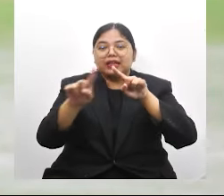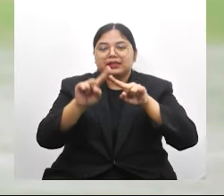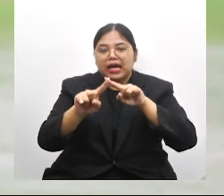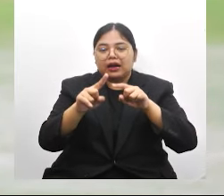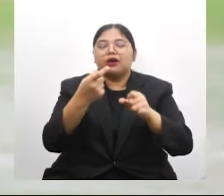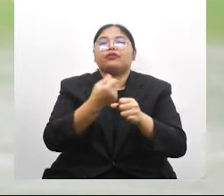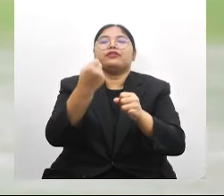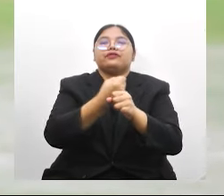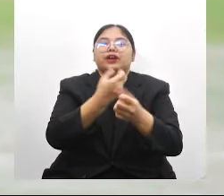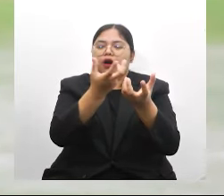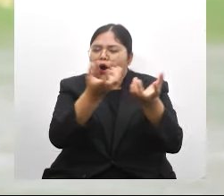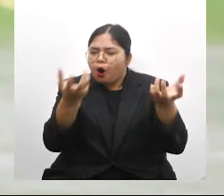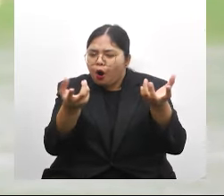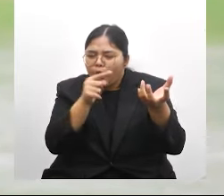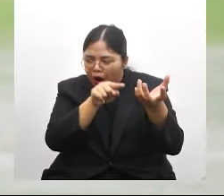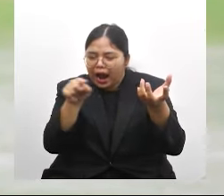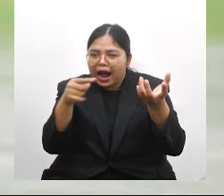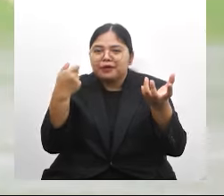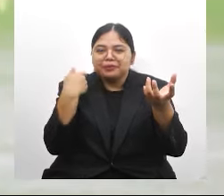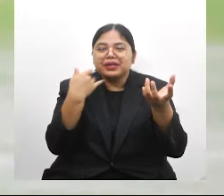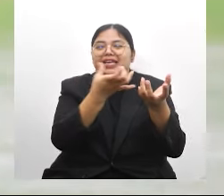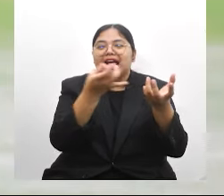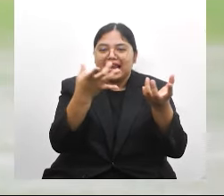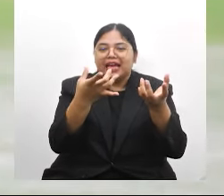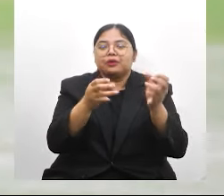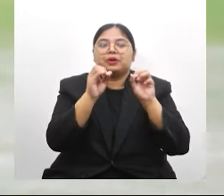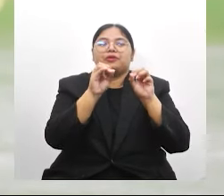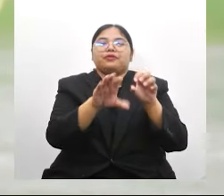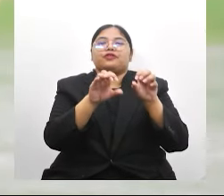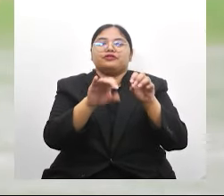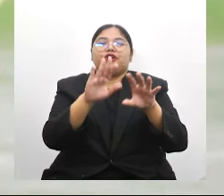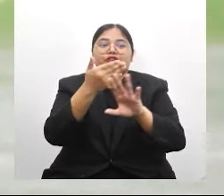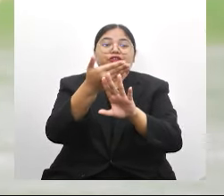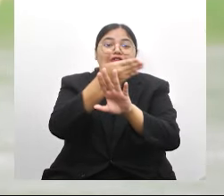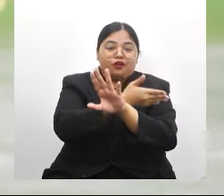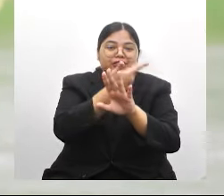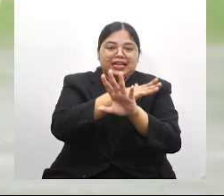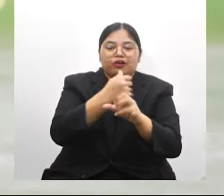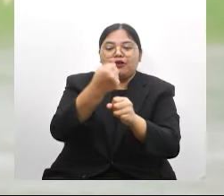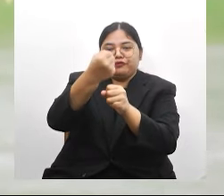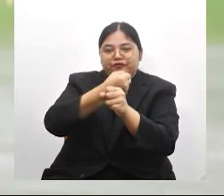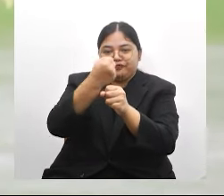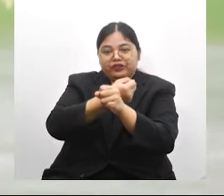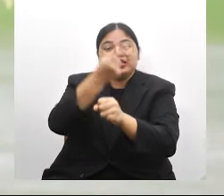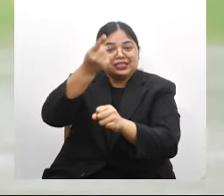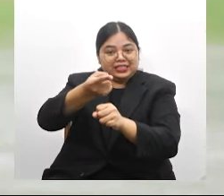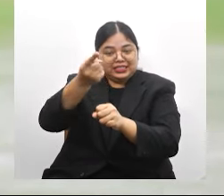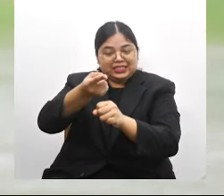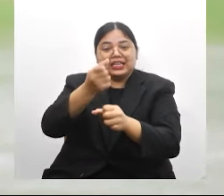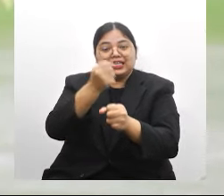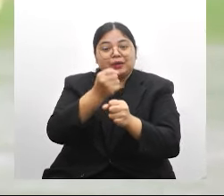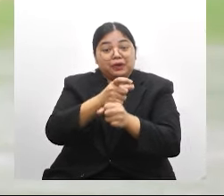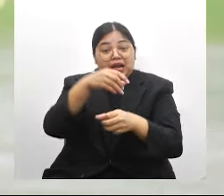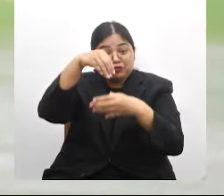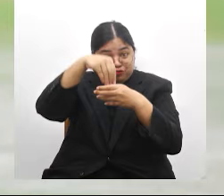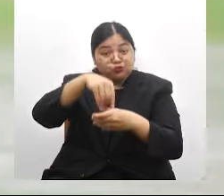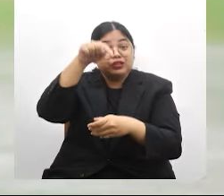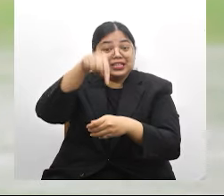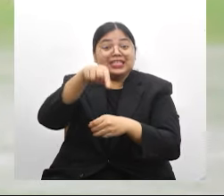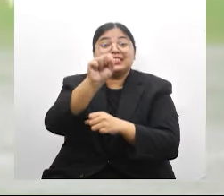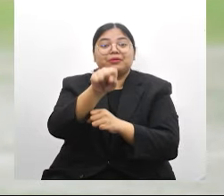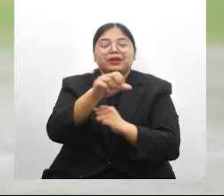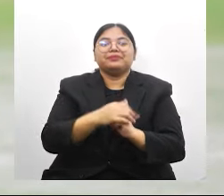การสอนฝึกสอนจากพี่ๆแคดดี้มืออาชีพก่อนใช่มั้คะแล้วก็น้องก็จะได้มาฝึกที่สนามกอล์ฟจริงๆตอนนี้ทำงานอยู่ที่นี่เลยครับทำงานอยู่ที่